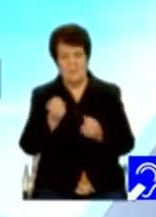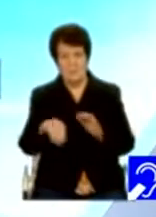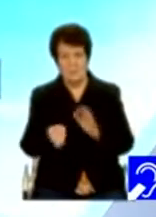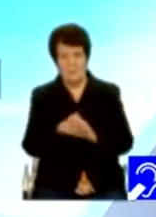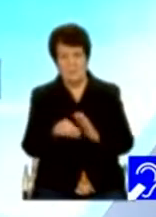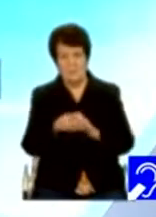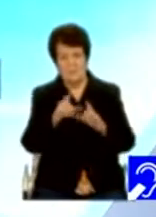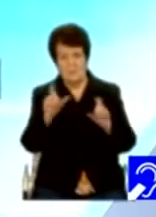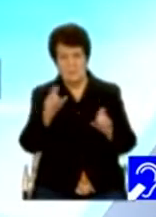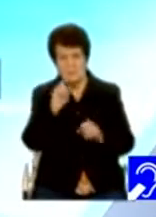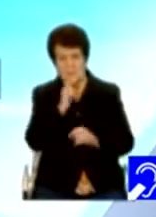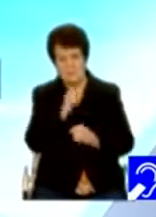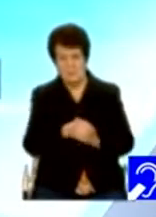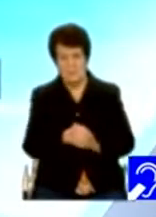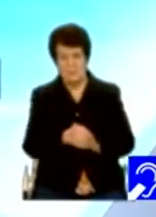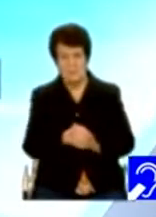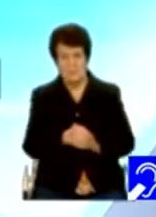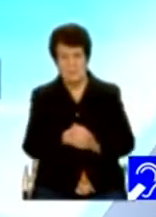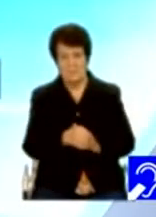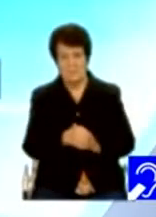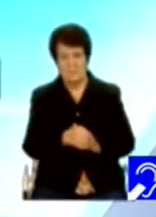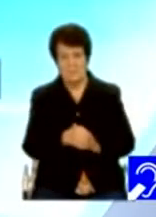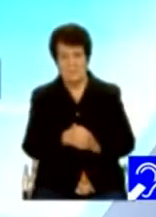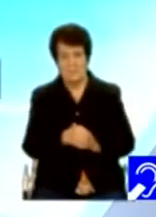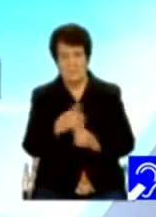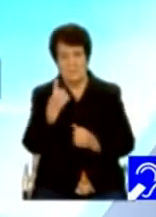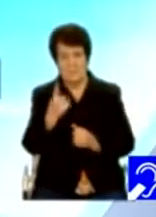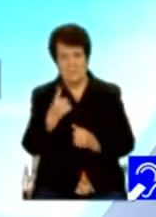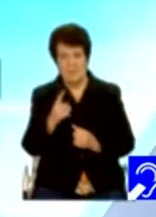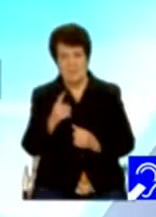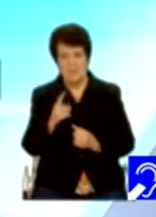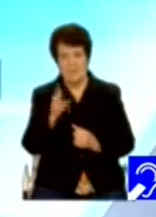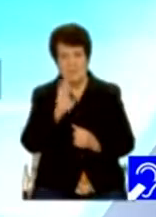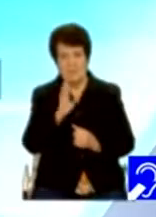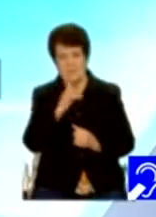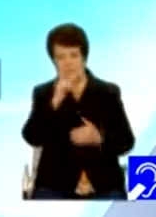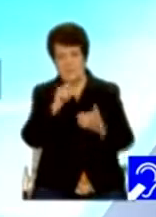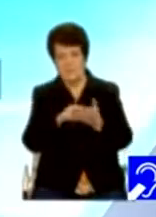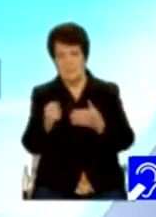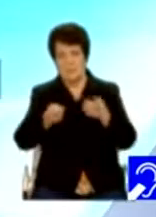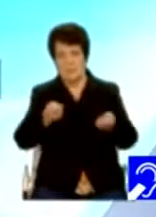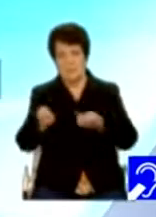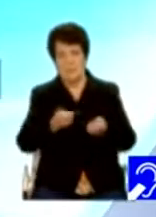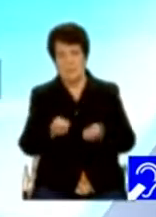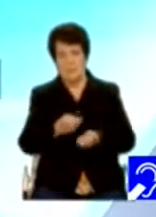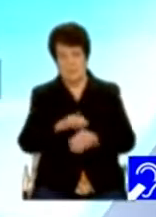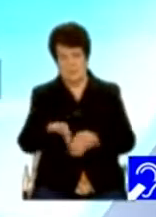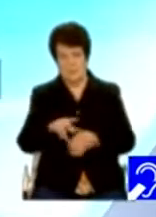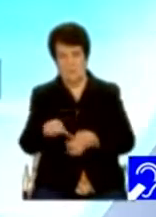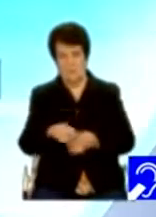la agenți economici. Nu dă doamne să ajungeți la guvernare, cred că o să